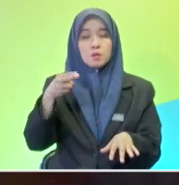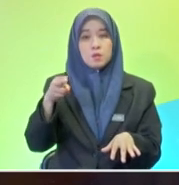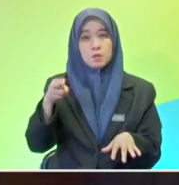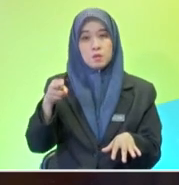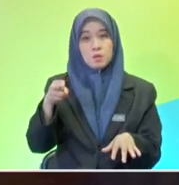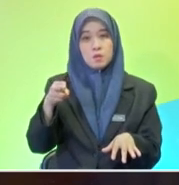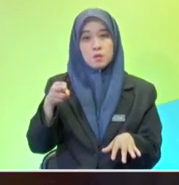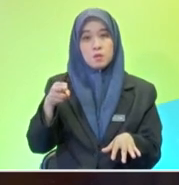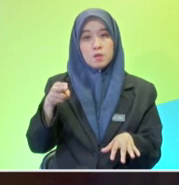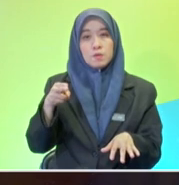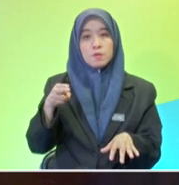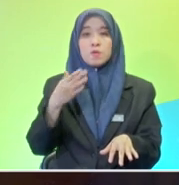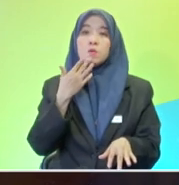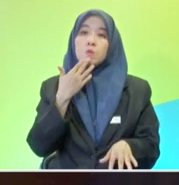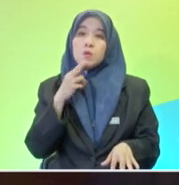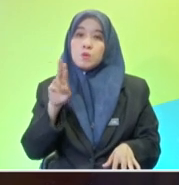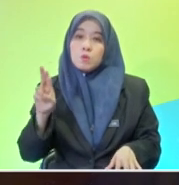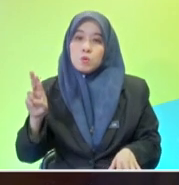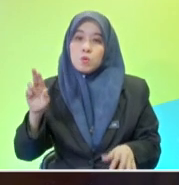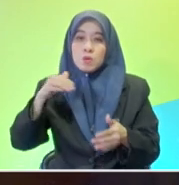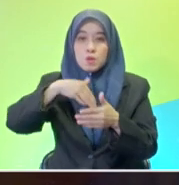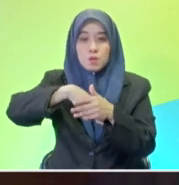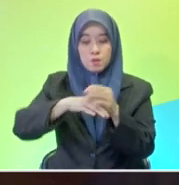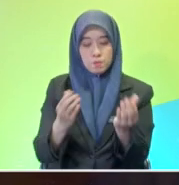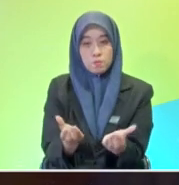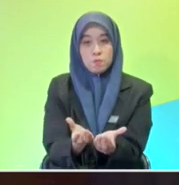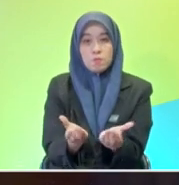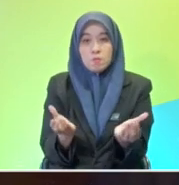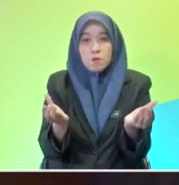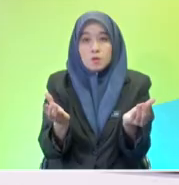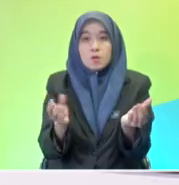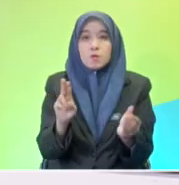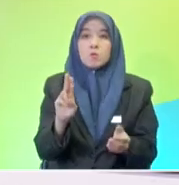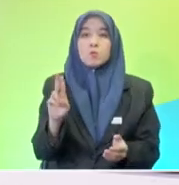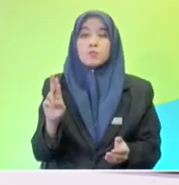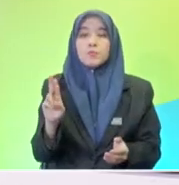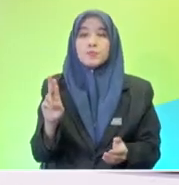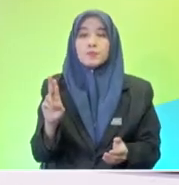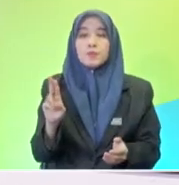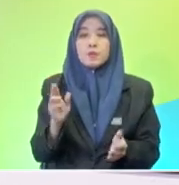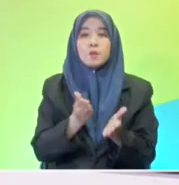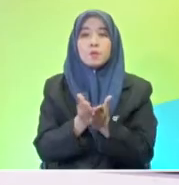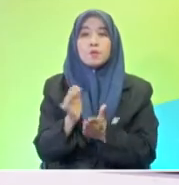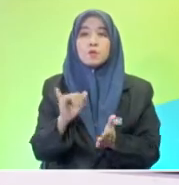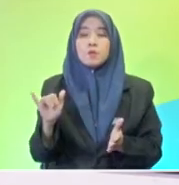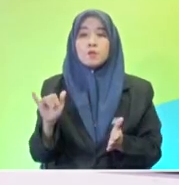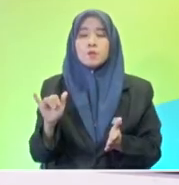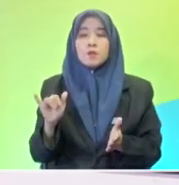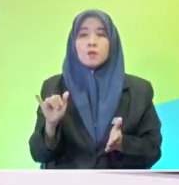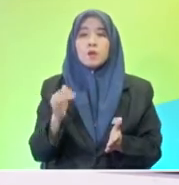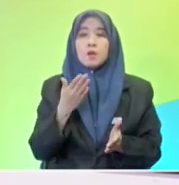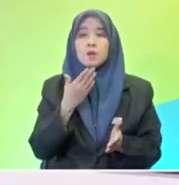warna hijau warna unggu warna unggu yang ni C boleh masukkan okey warna unggu seterusnya ciri besar